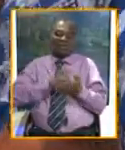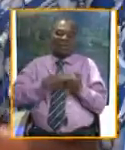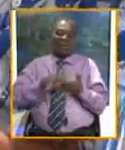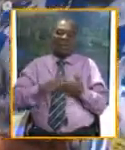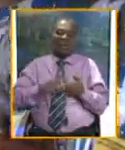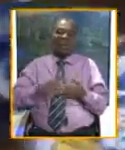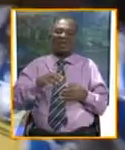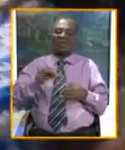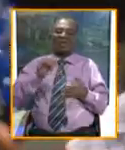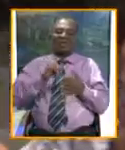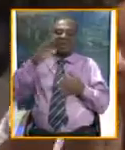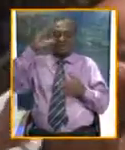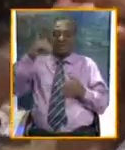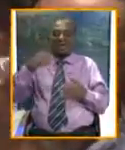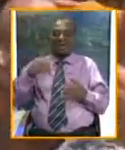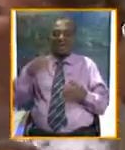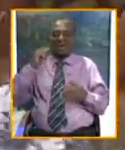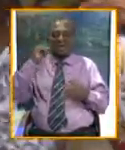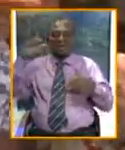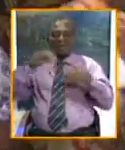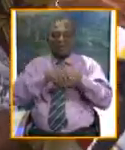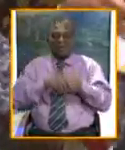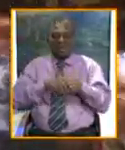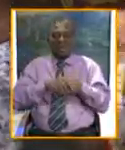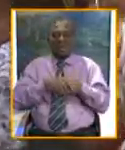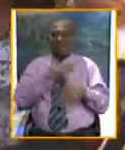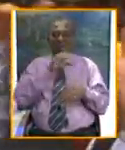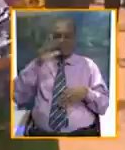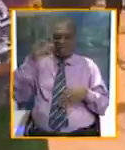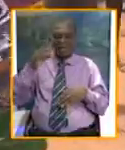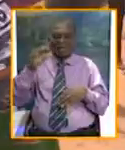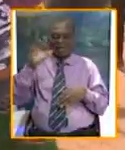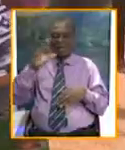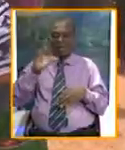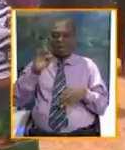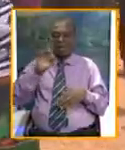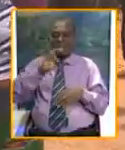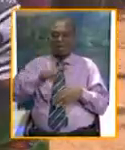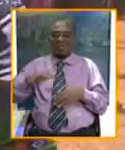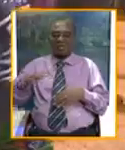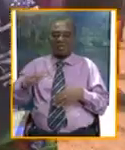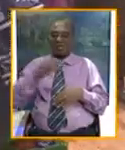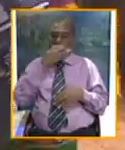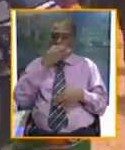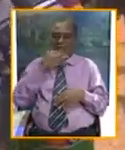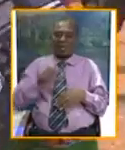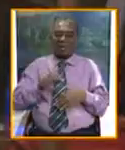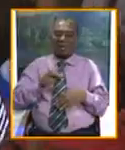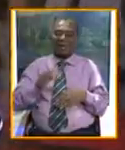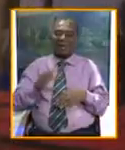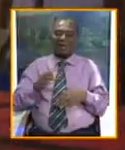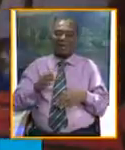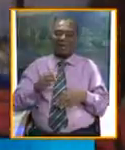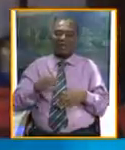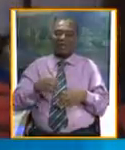marié et père de 8 enfants, le nouveau chef de Souakpé est un fonctionnaire à la retraite. Pendant 36 ans,